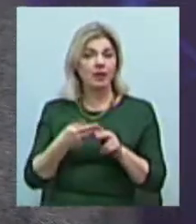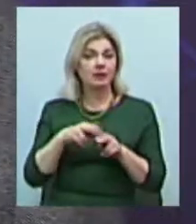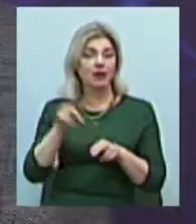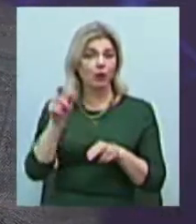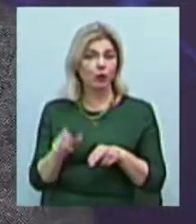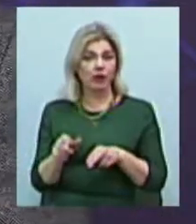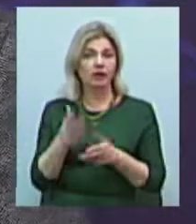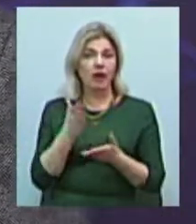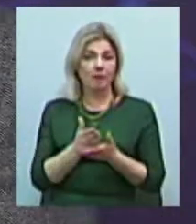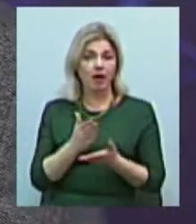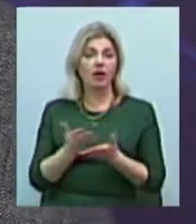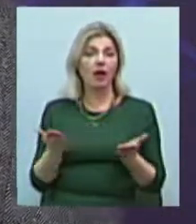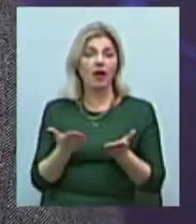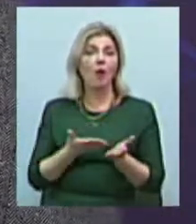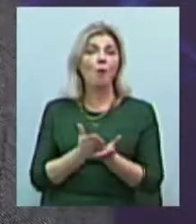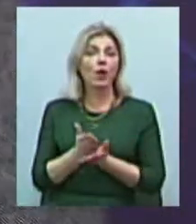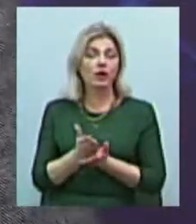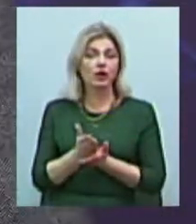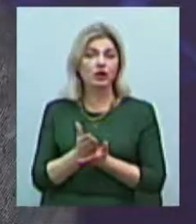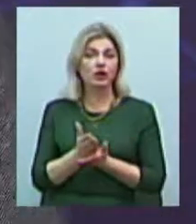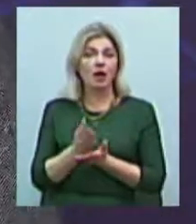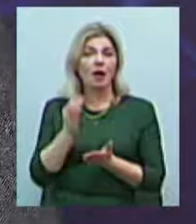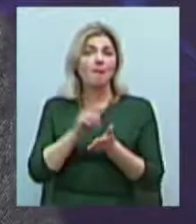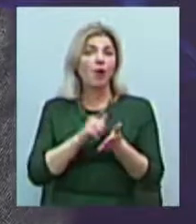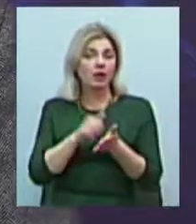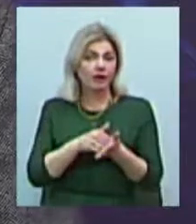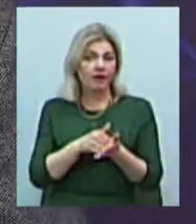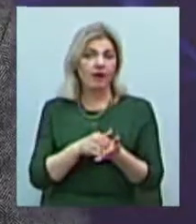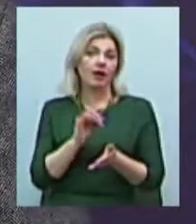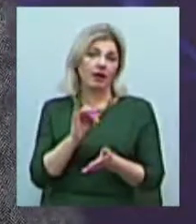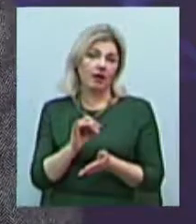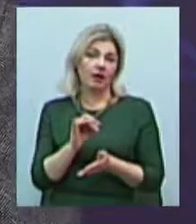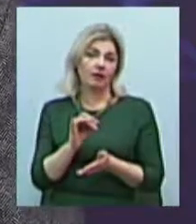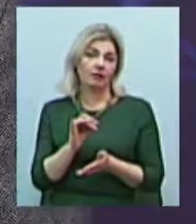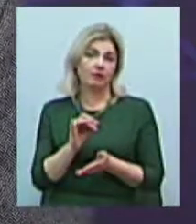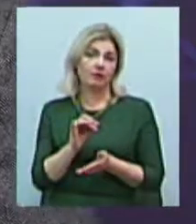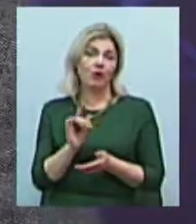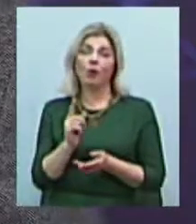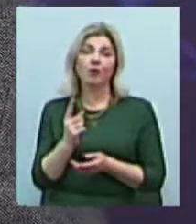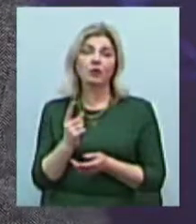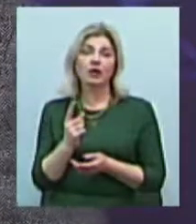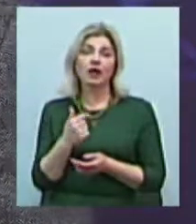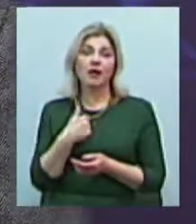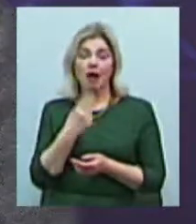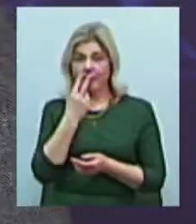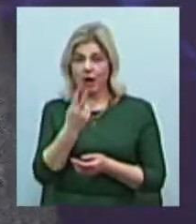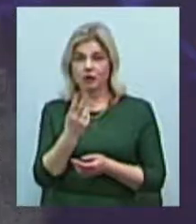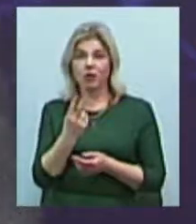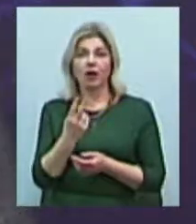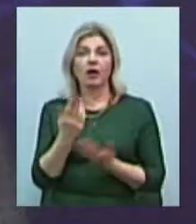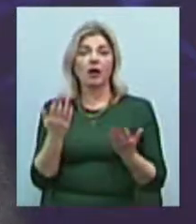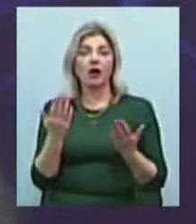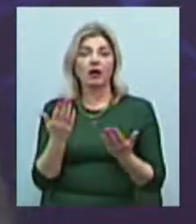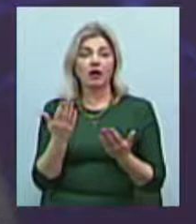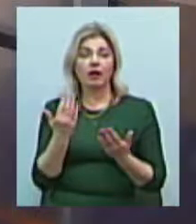має якісь політичні мотиви, їх, ну, оскільки я бачу рекламні борди, які